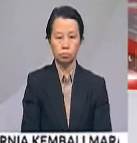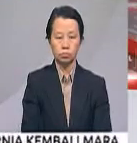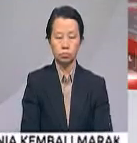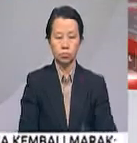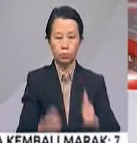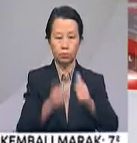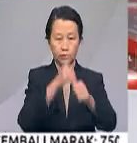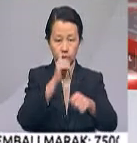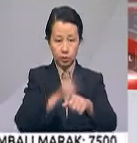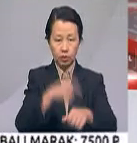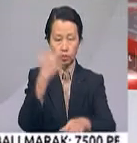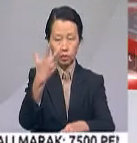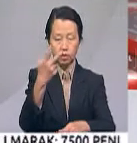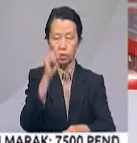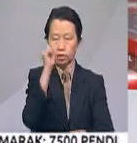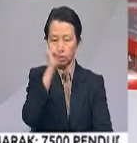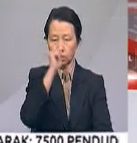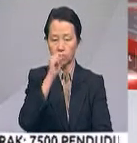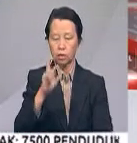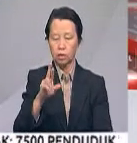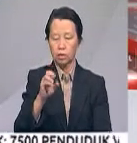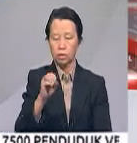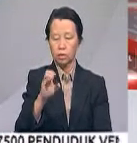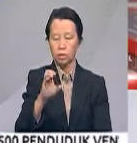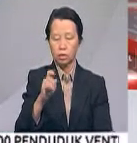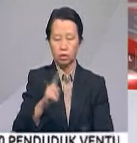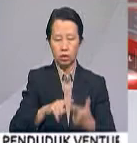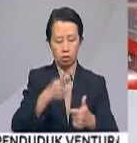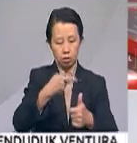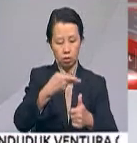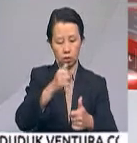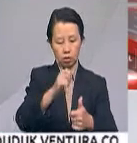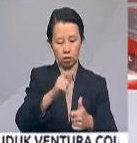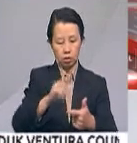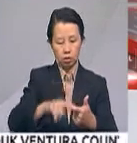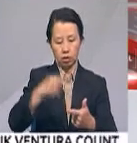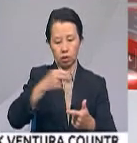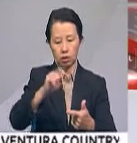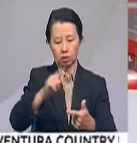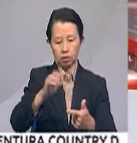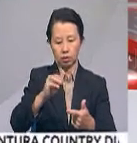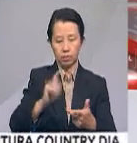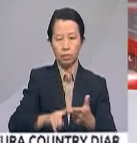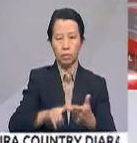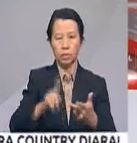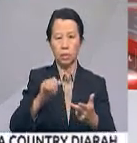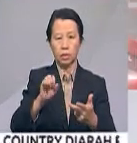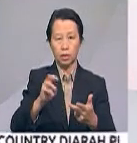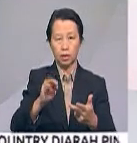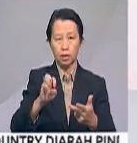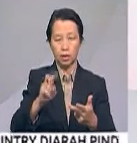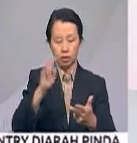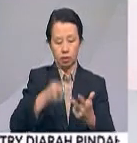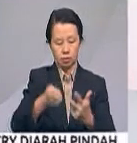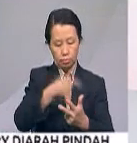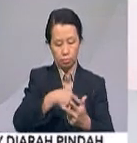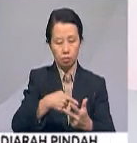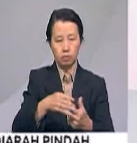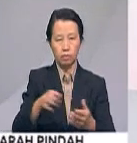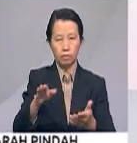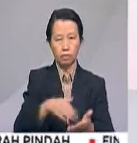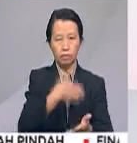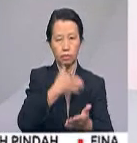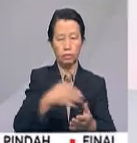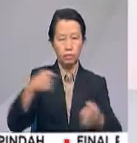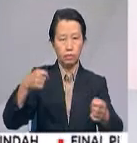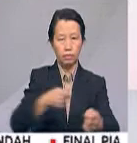Buat julung kalinya, tiga artis rock tanah air, Datuk Hatan, Hazama dan Azlan and the Typewriter bakal digandingkan di pentas